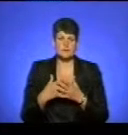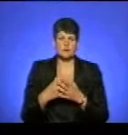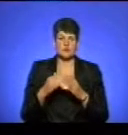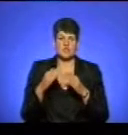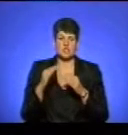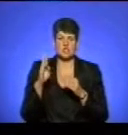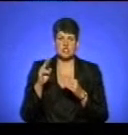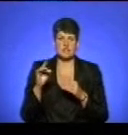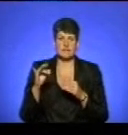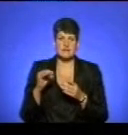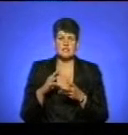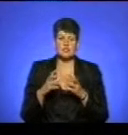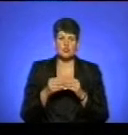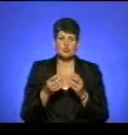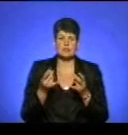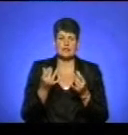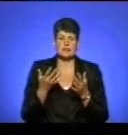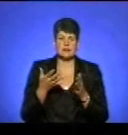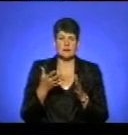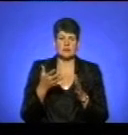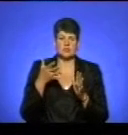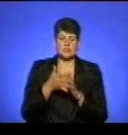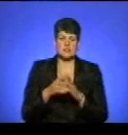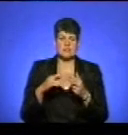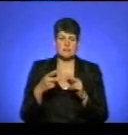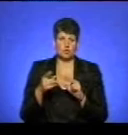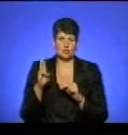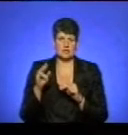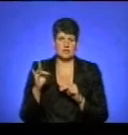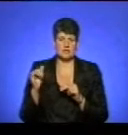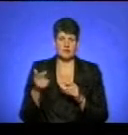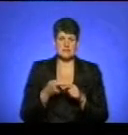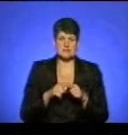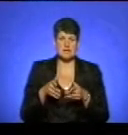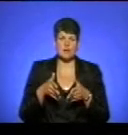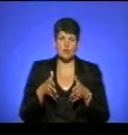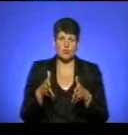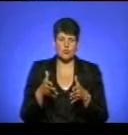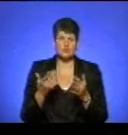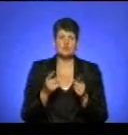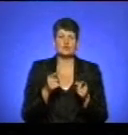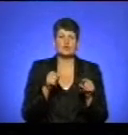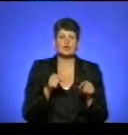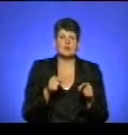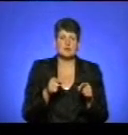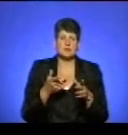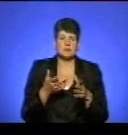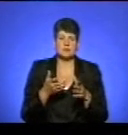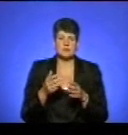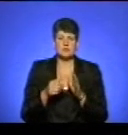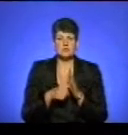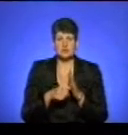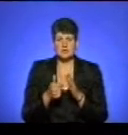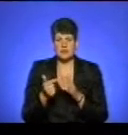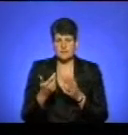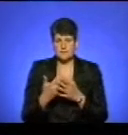це підраховано суму, яку затрачено на заміну шиферу. Якщо це город, то орієнтовно там гривень 500-600. Якщо